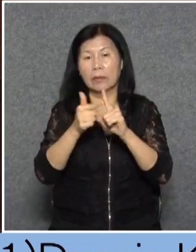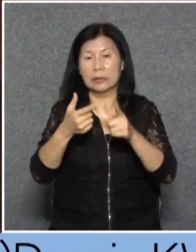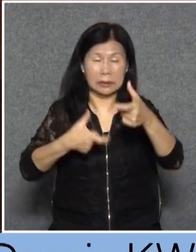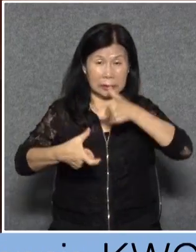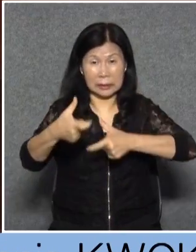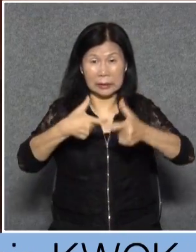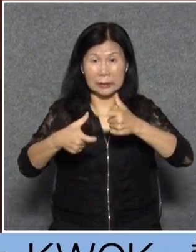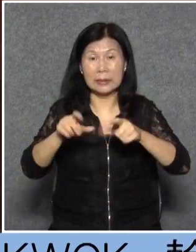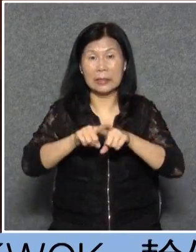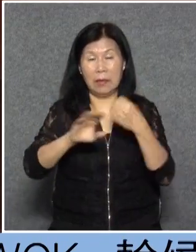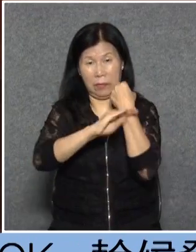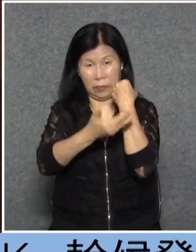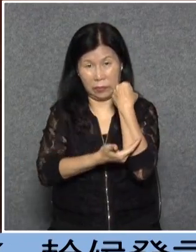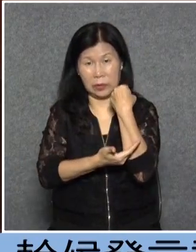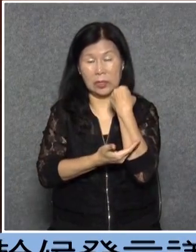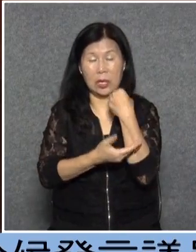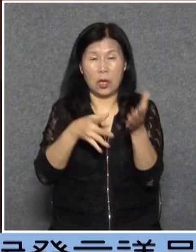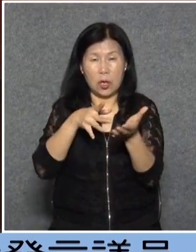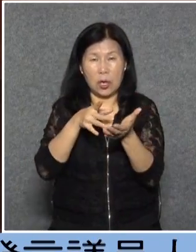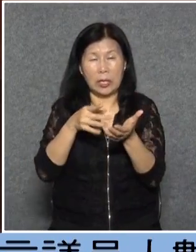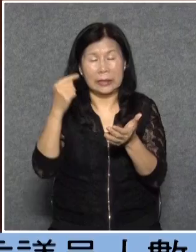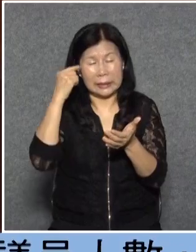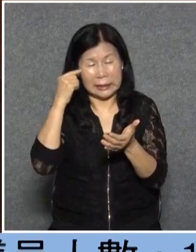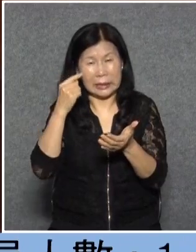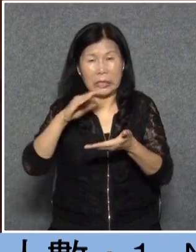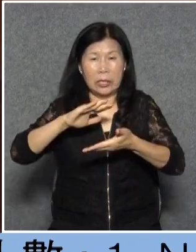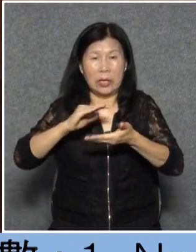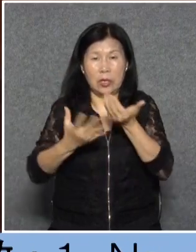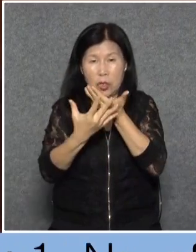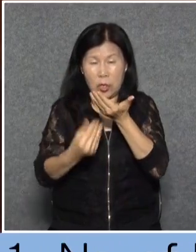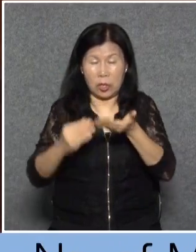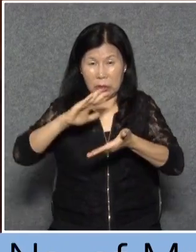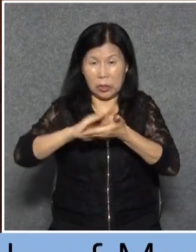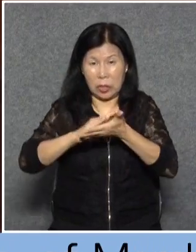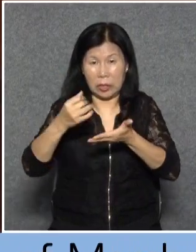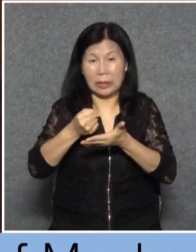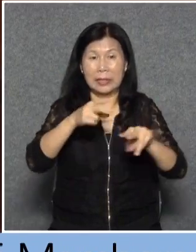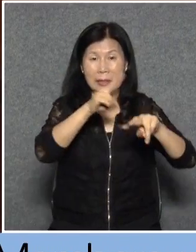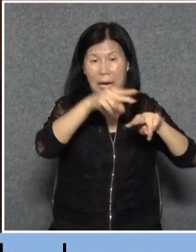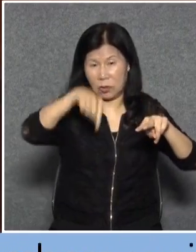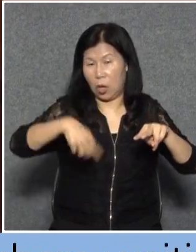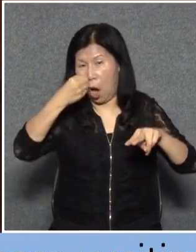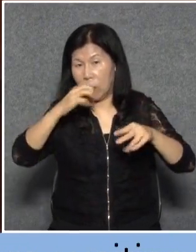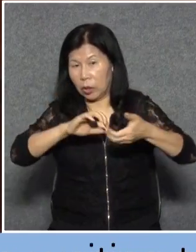上、司法上、知識產權上面的中港融合，